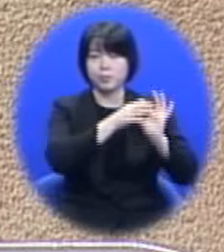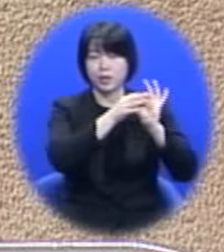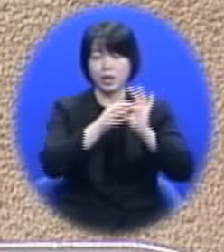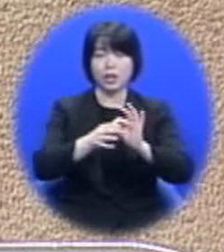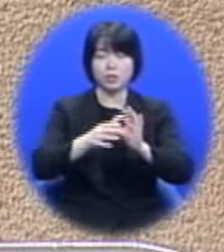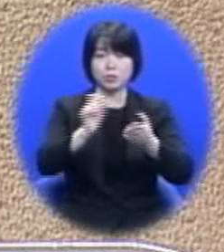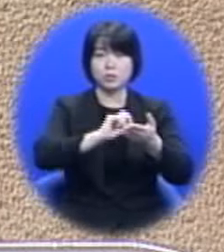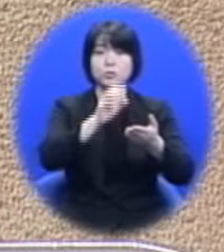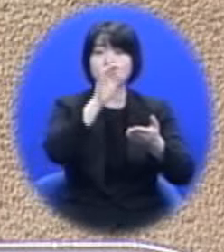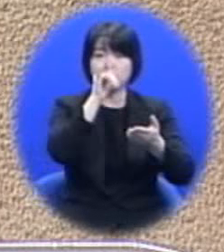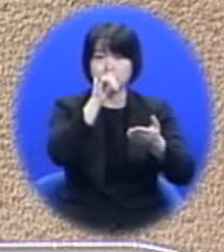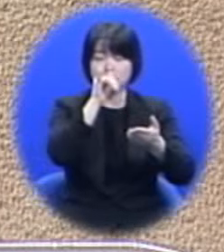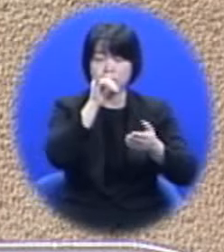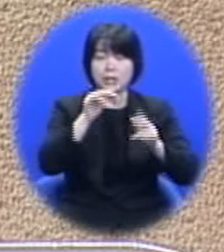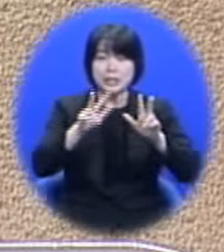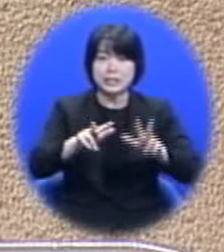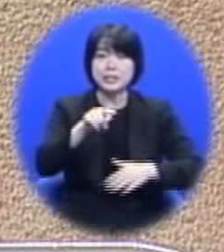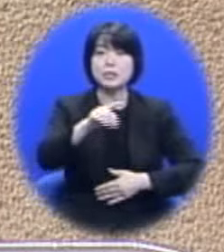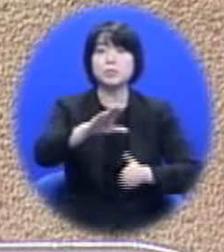시대에